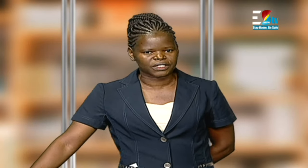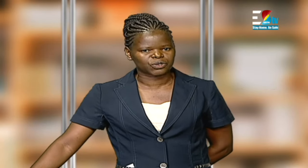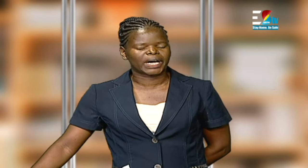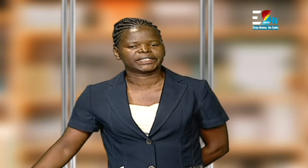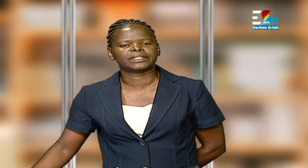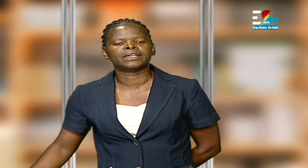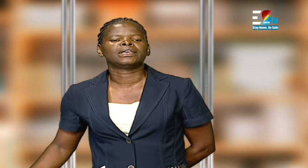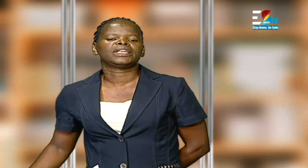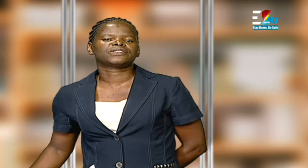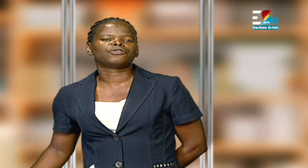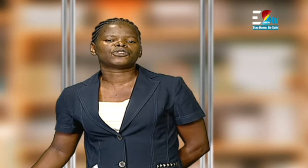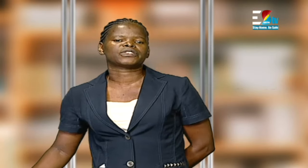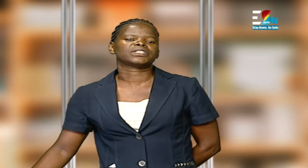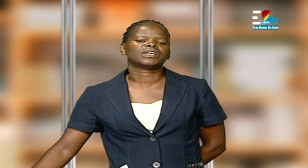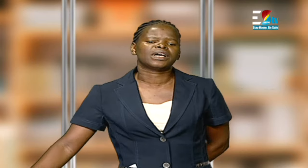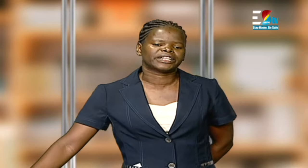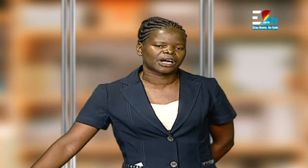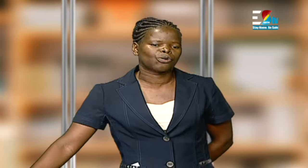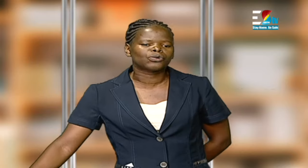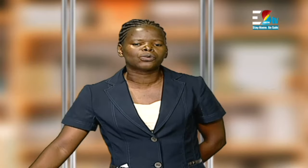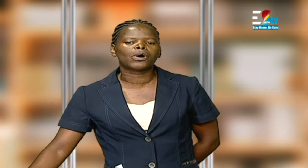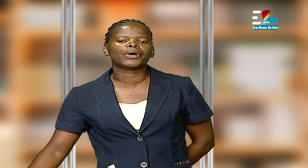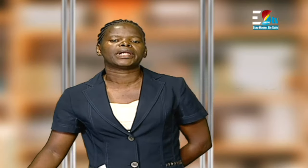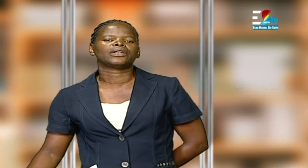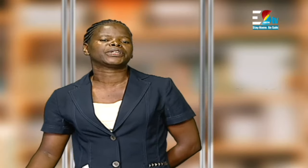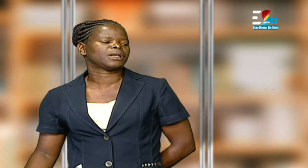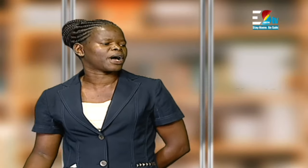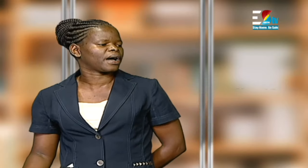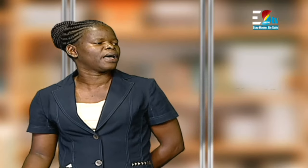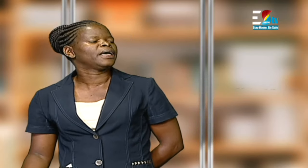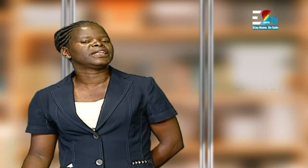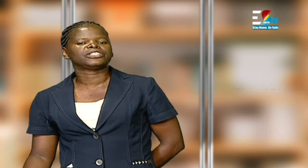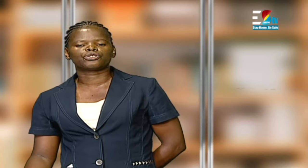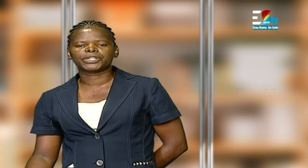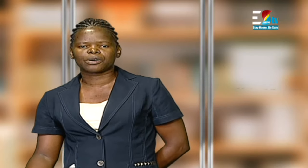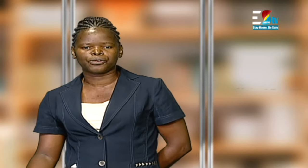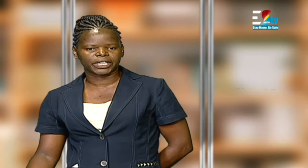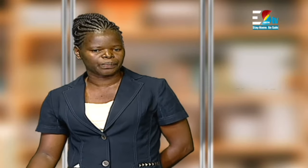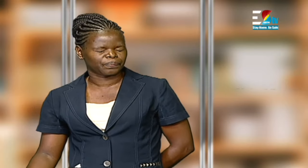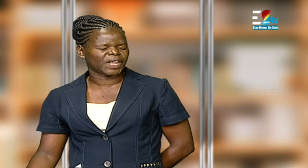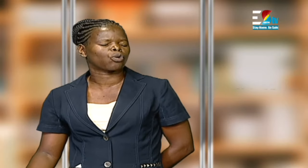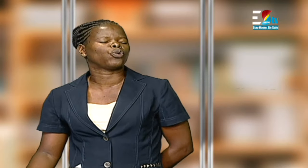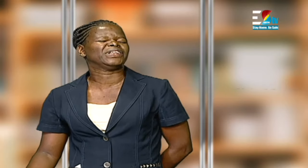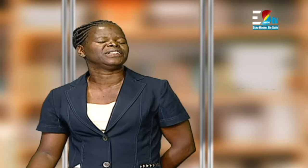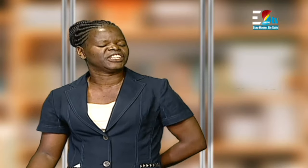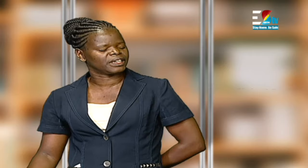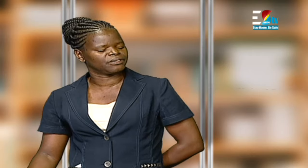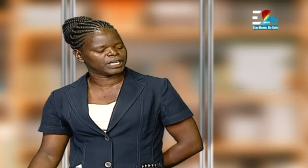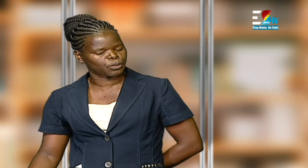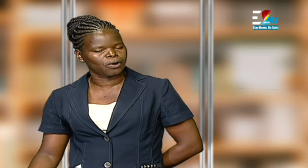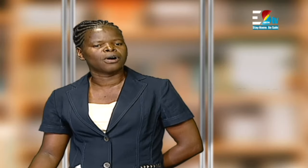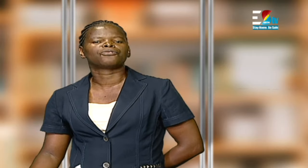sethu sesiswati. Lesifundvo sikahle kakhulu kuwe wena lo wenta libanga leli11